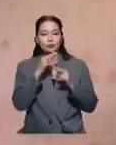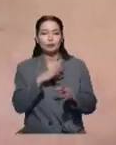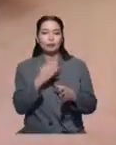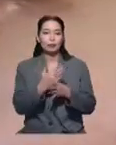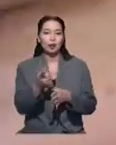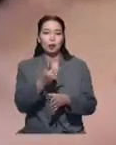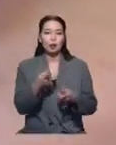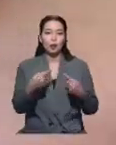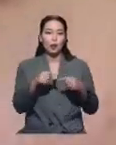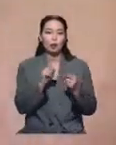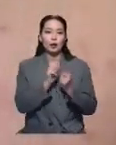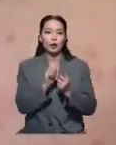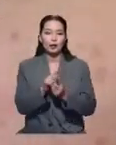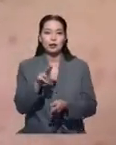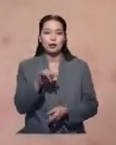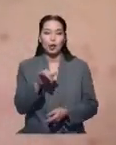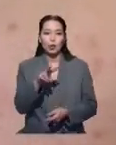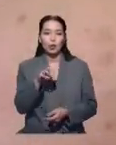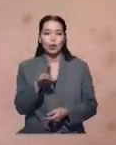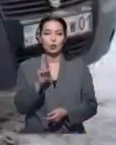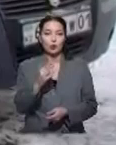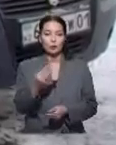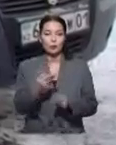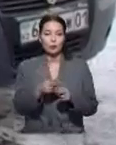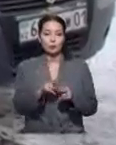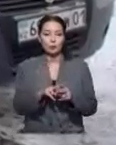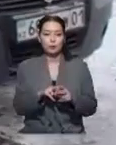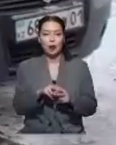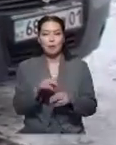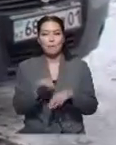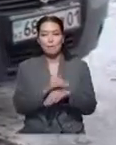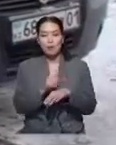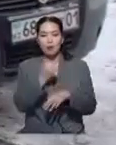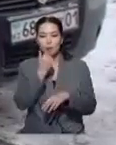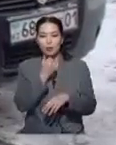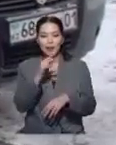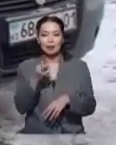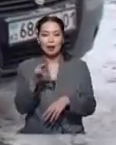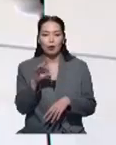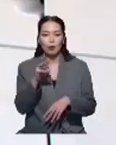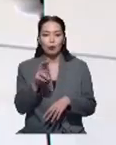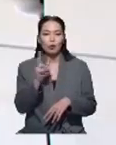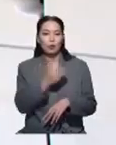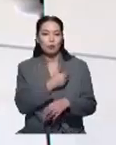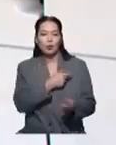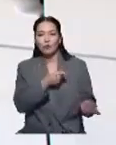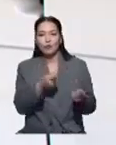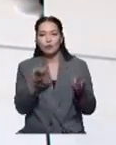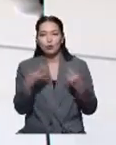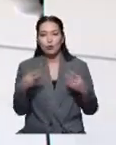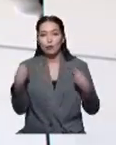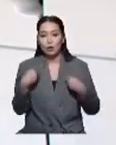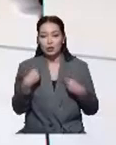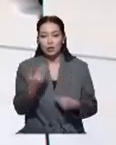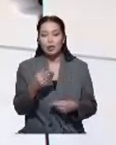республиканскую общественную приемную, Даулет Кирибаев. Он является основателем благотворительного магазина «Лайк Куме», куда все желающие приносят ненужные вещи. Потом